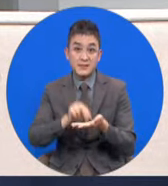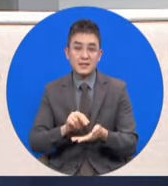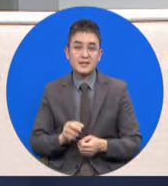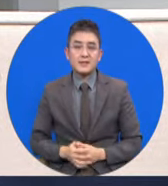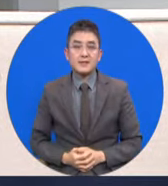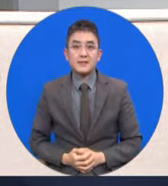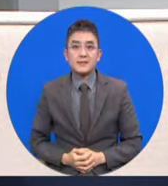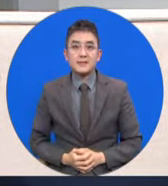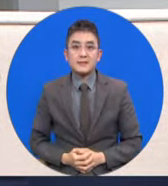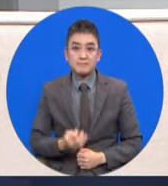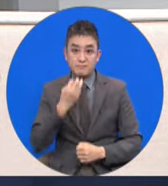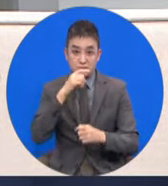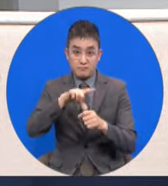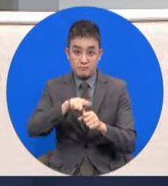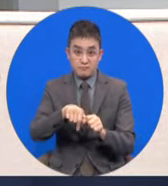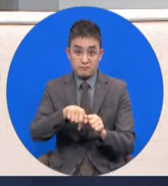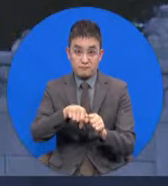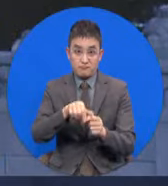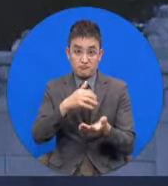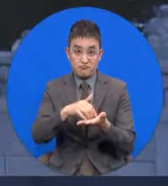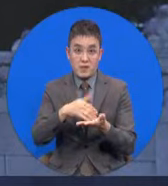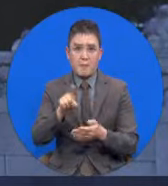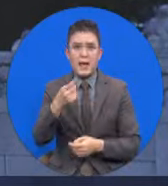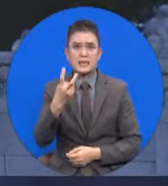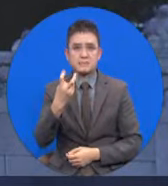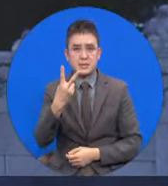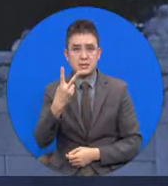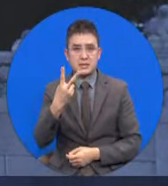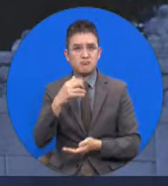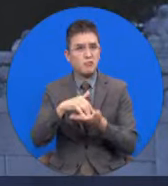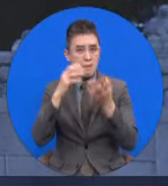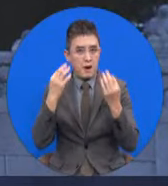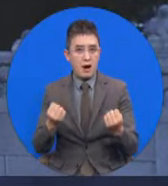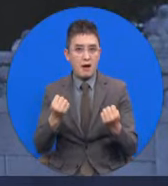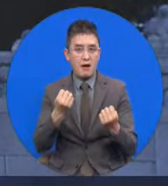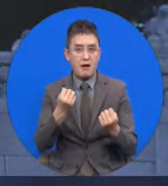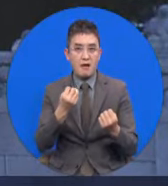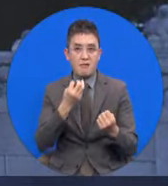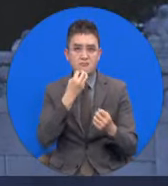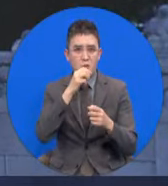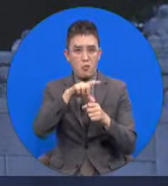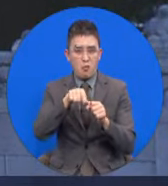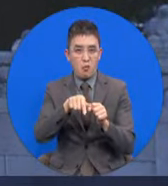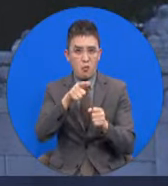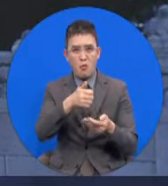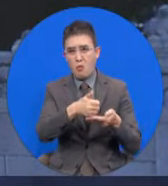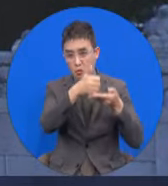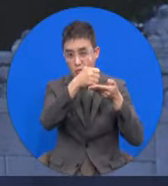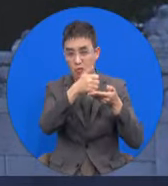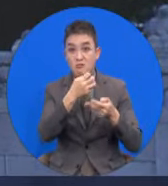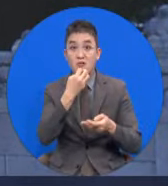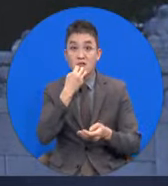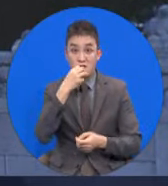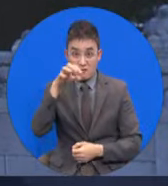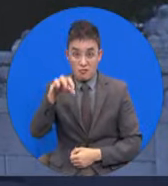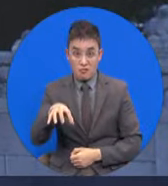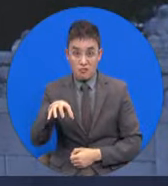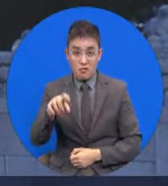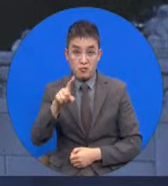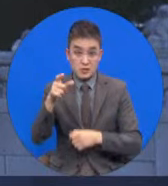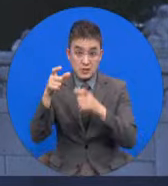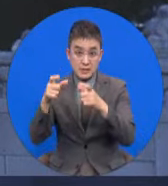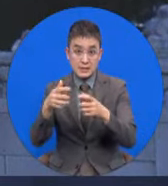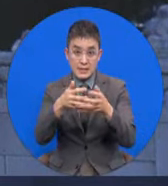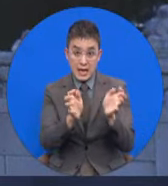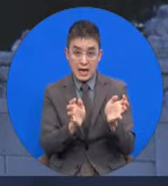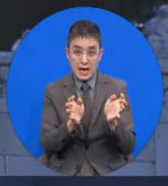예, 수도권에 122석의 의석이 달린 만큼 굉장히 많은 의석들이 수도권에 몰려 있습니다. 그중에 이제 서울에 어느 지역구 어느